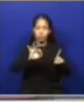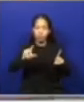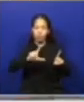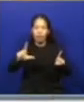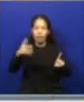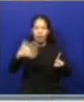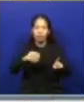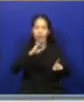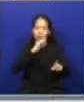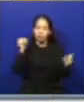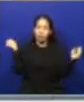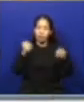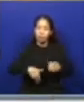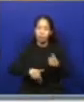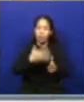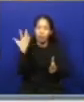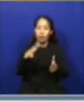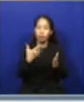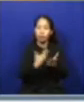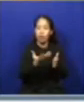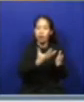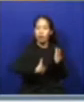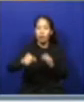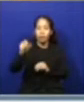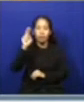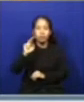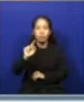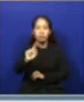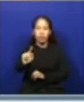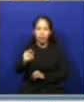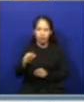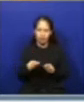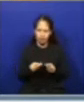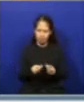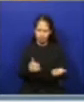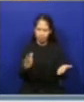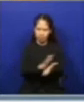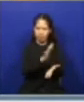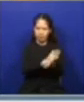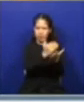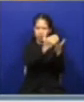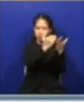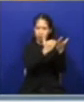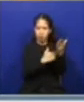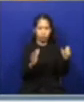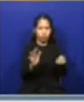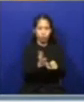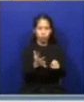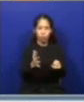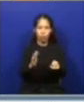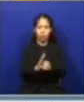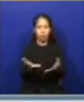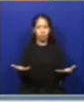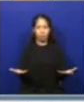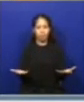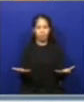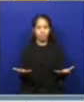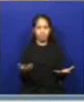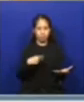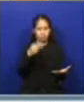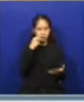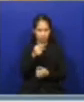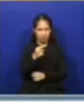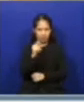ได้เอกสารที่ให้มาก็ไม่ครบไม่พร้อมนะคะจะเห็นได้เลยว่าเม็ด